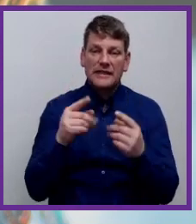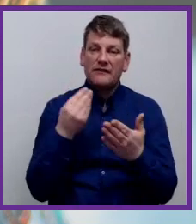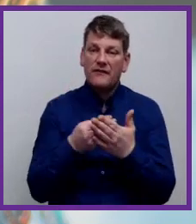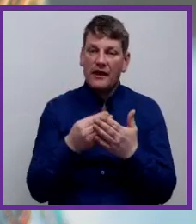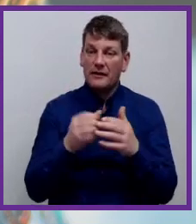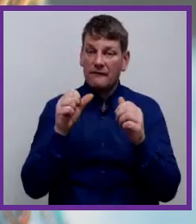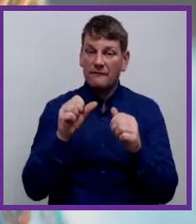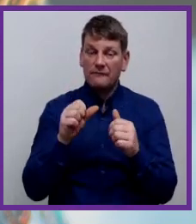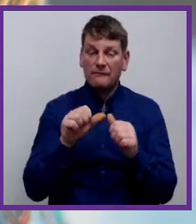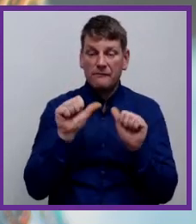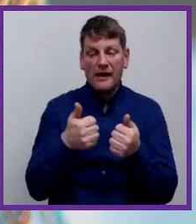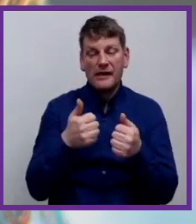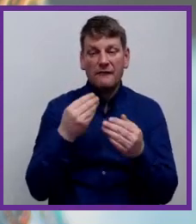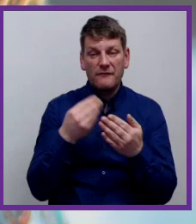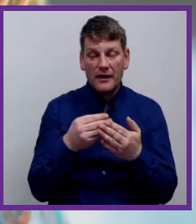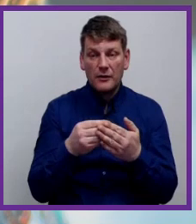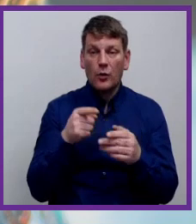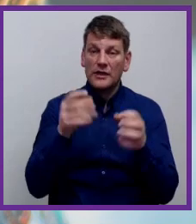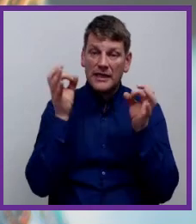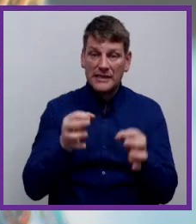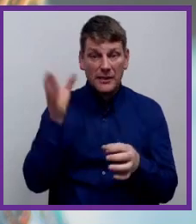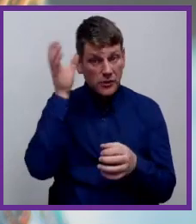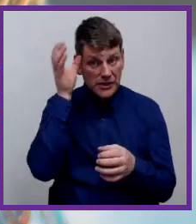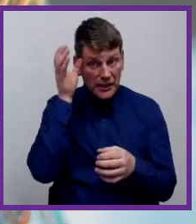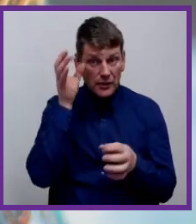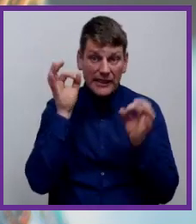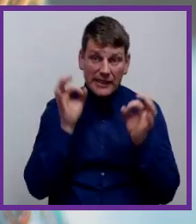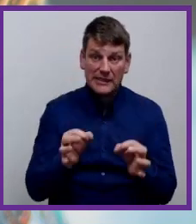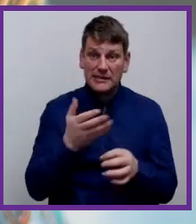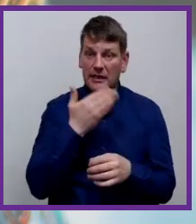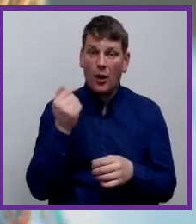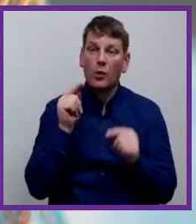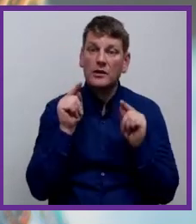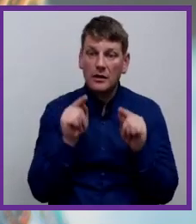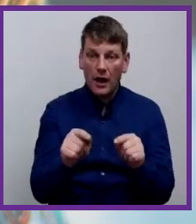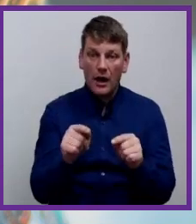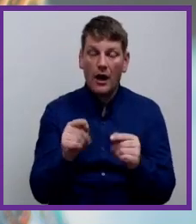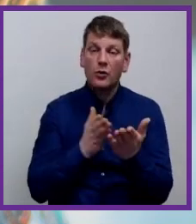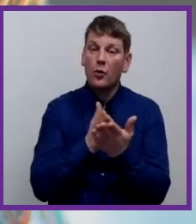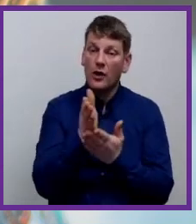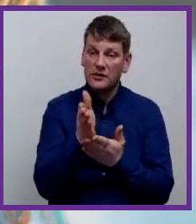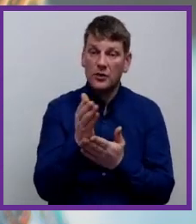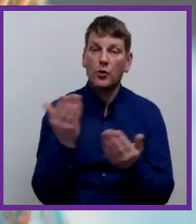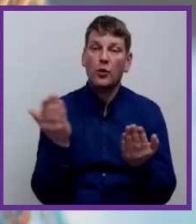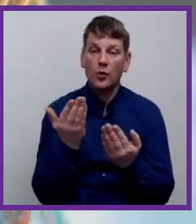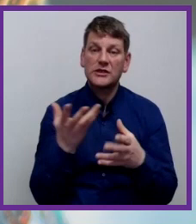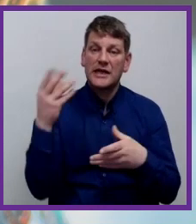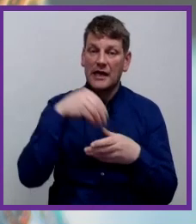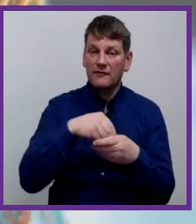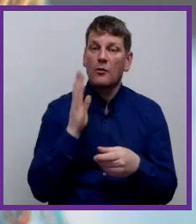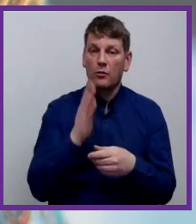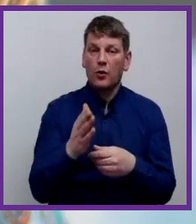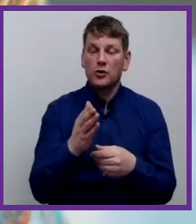vērtību. Un tiesība zinātne īsti nav tā nozare, kuras ietvaros